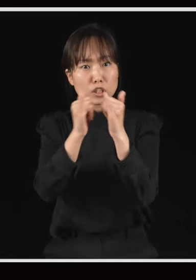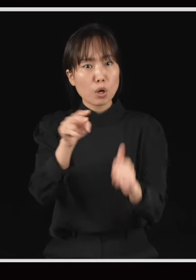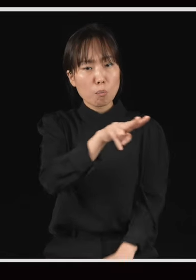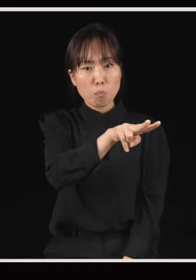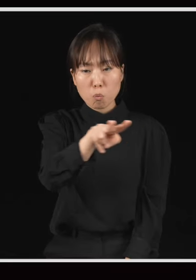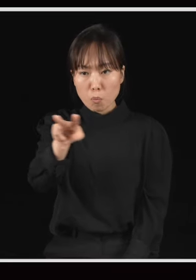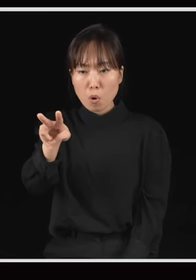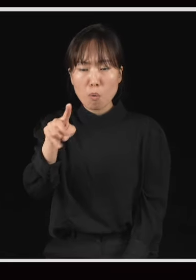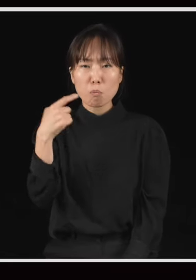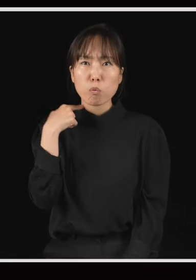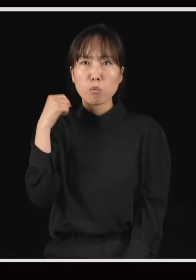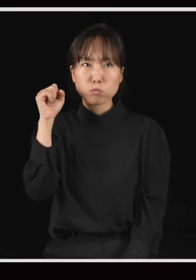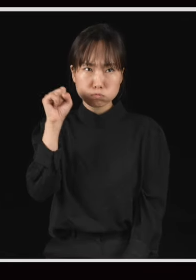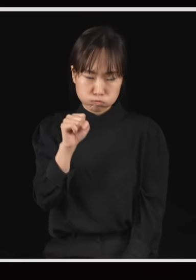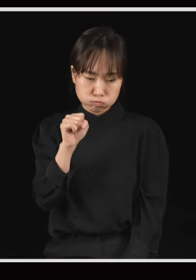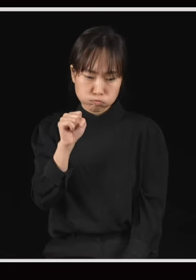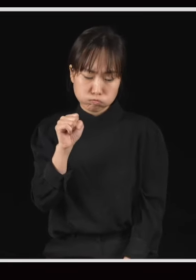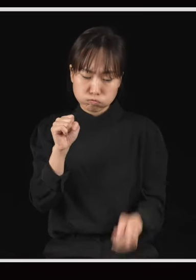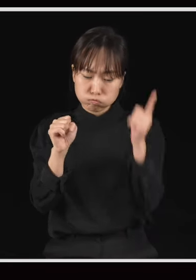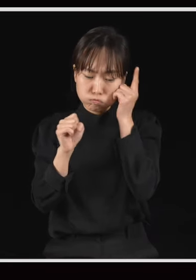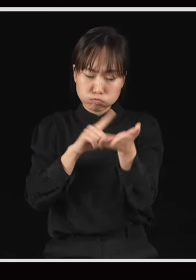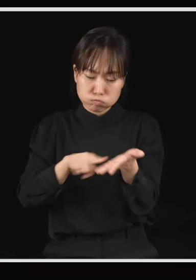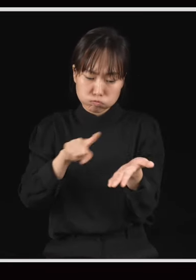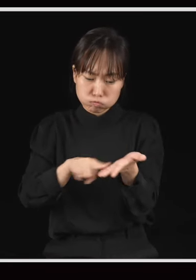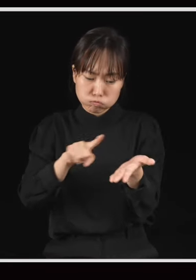아까도 보여드렸지만 다들 이러고 있거든요.